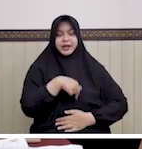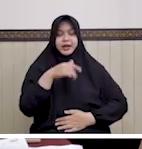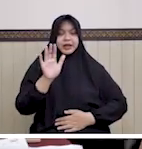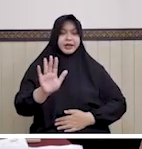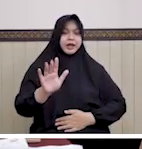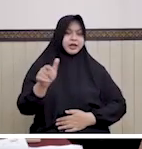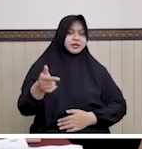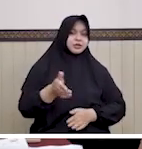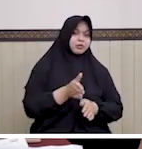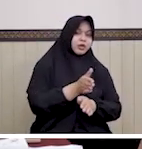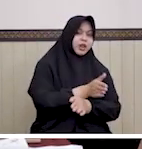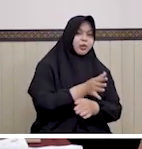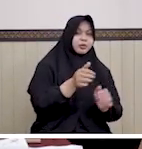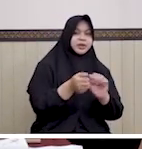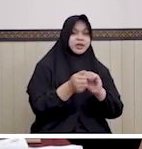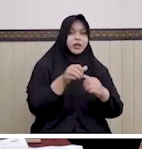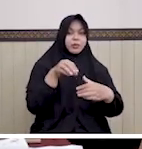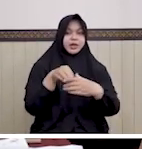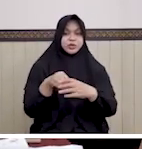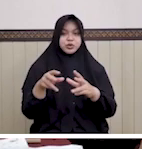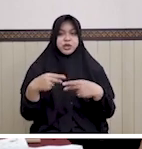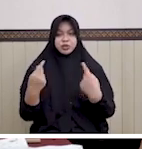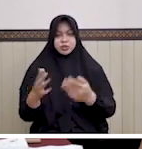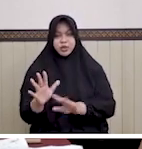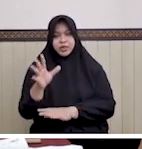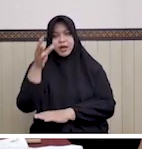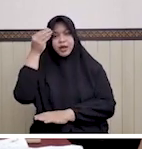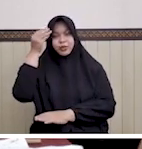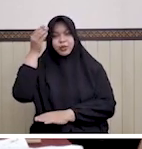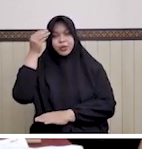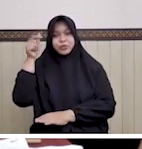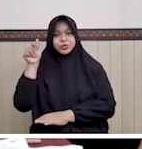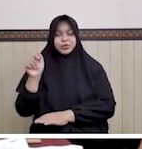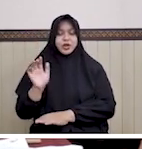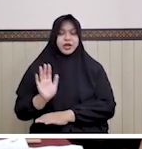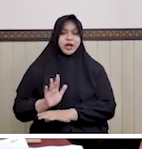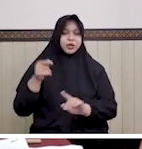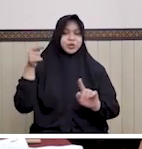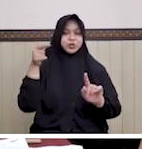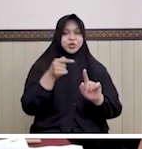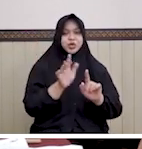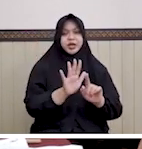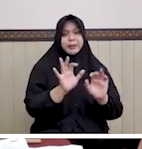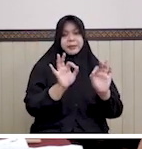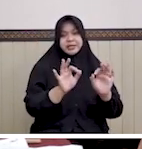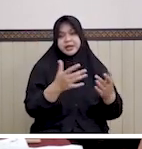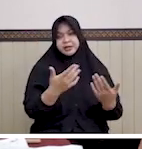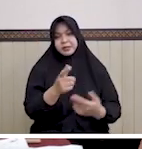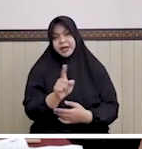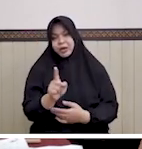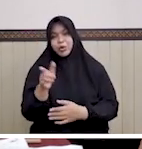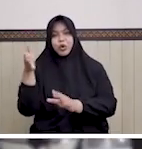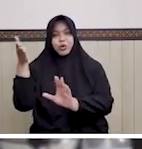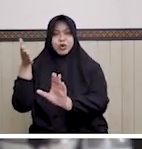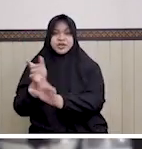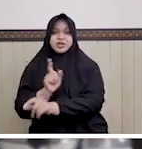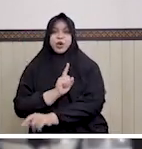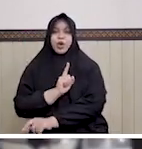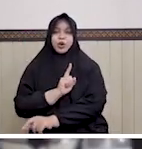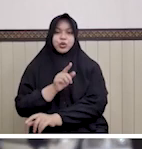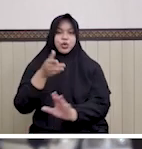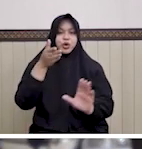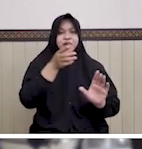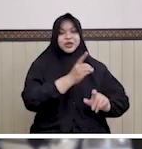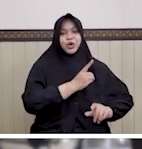jadi nanti sebelum perkara itu masuk kami sudah tahu sudah mau ini nanti ke tujuannya pasti kemana oh ke psycholog atau